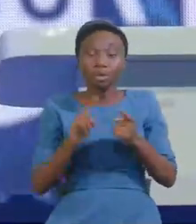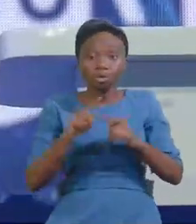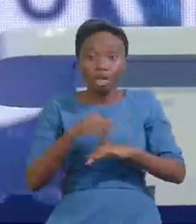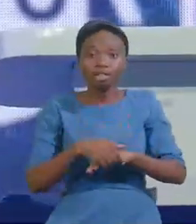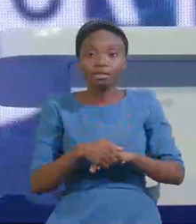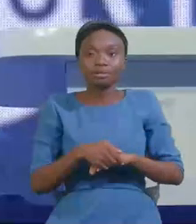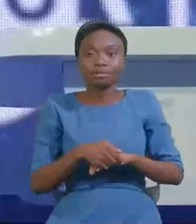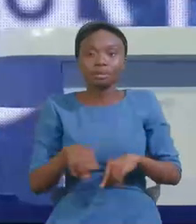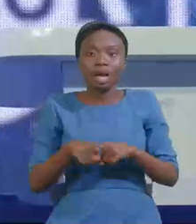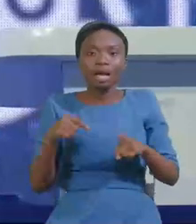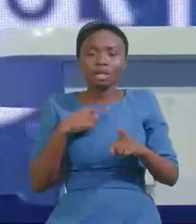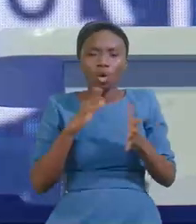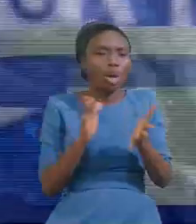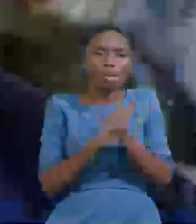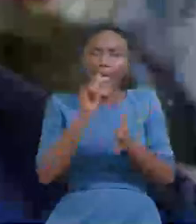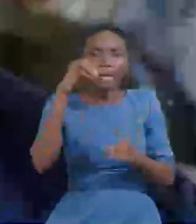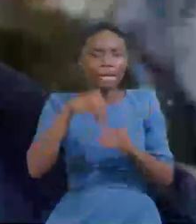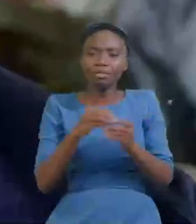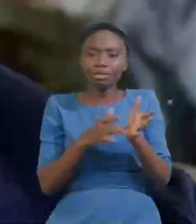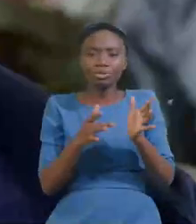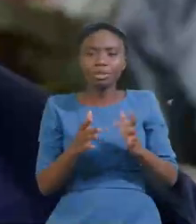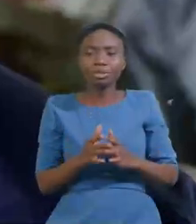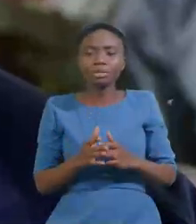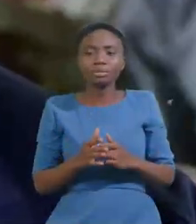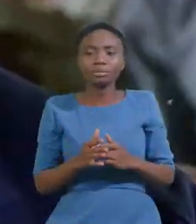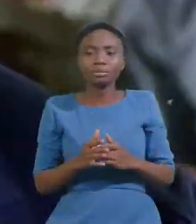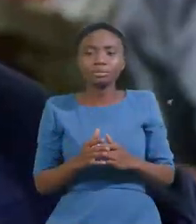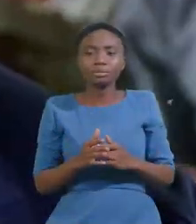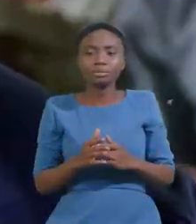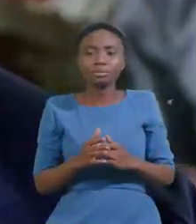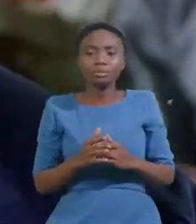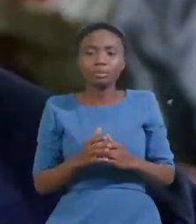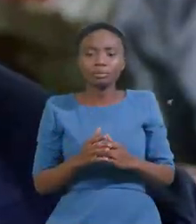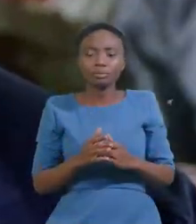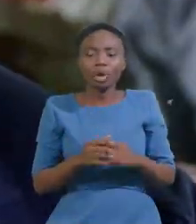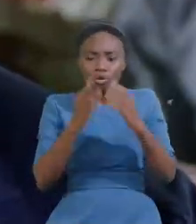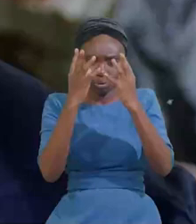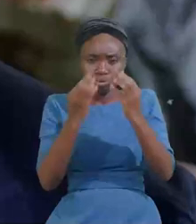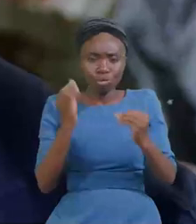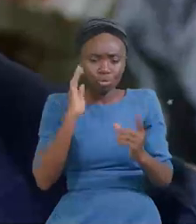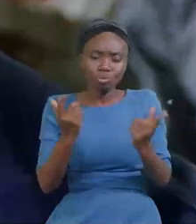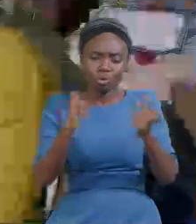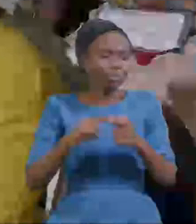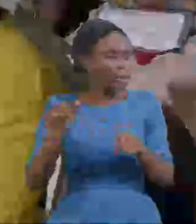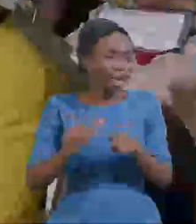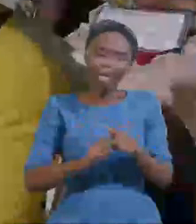quand vous connectez à Jésus, ce soir, quand vous croyez en Jésus,